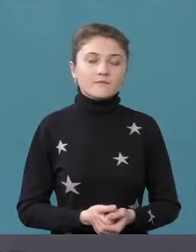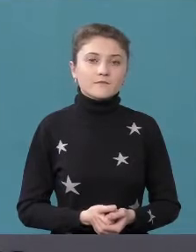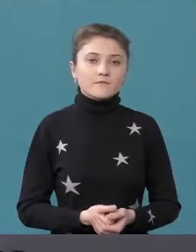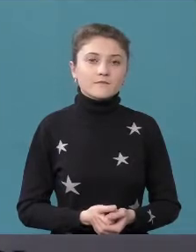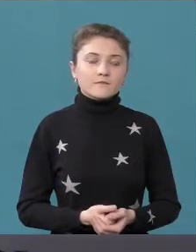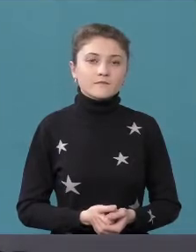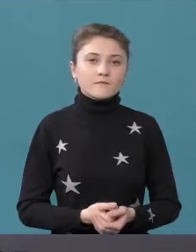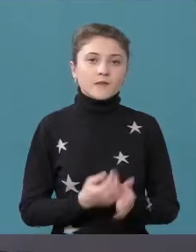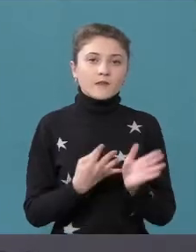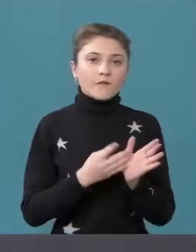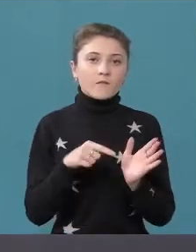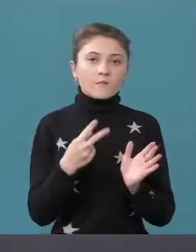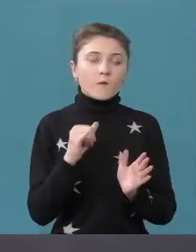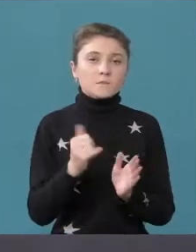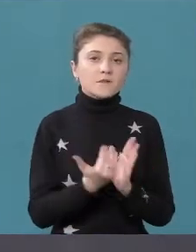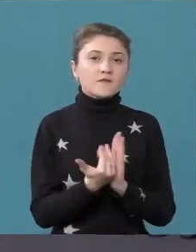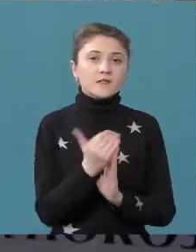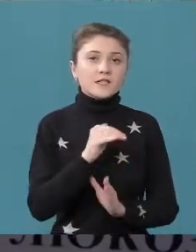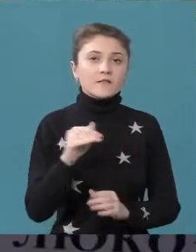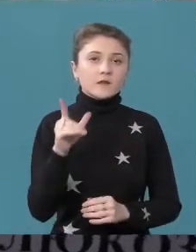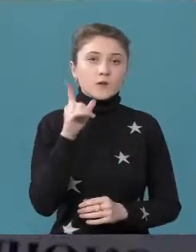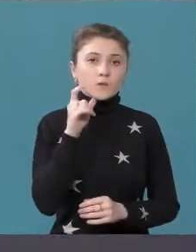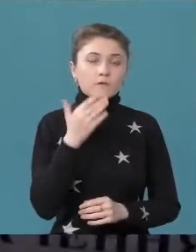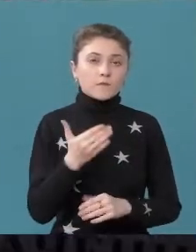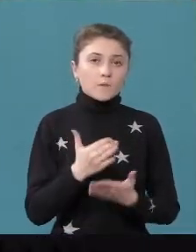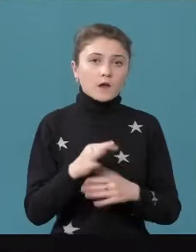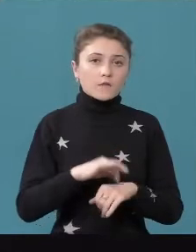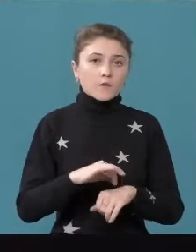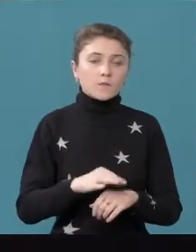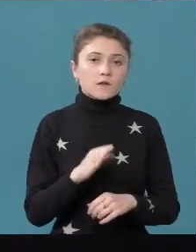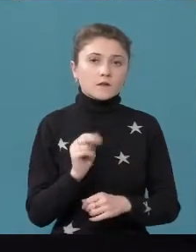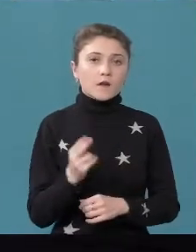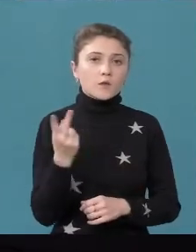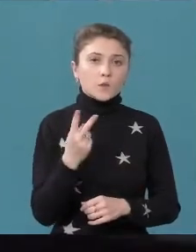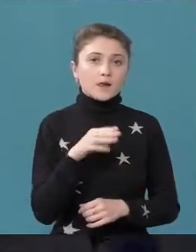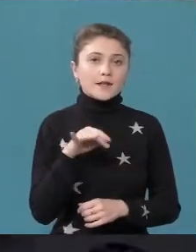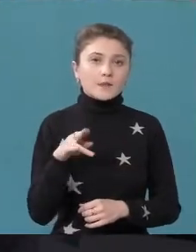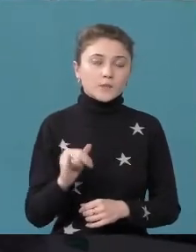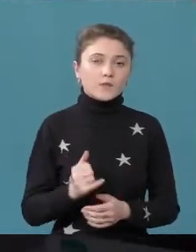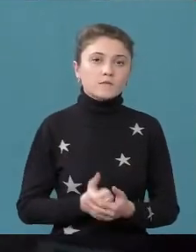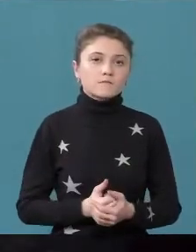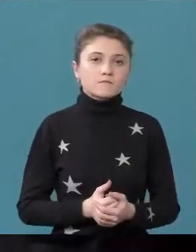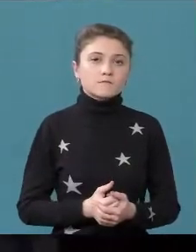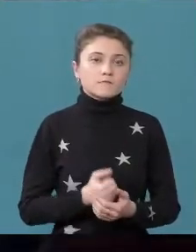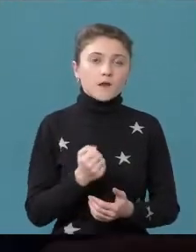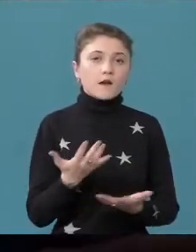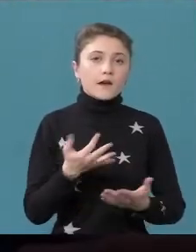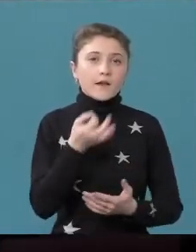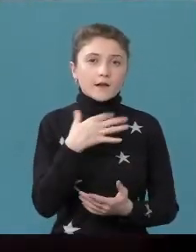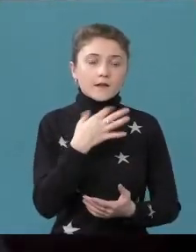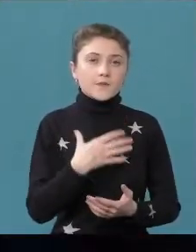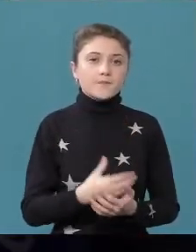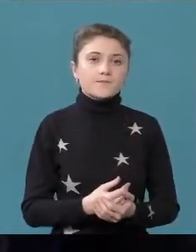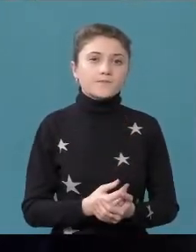У вас підвищений рівень глюкози в крові. Ви маєте діабет? Ви хворієте на діабет? А ви приймаєте ліки?